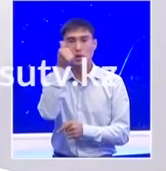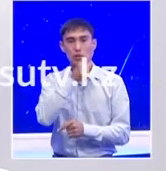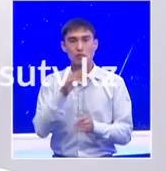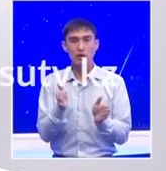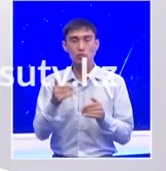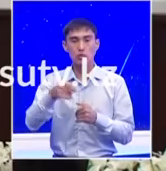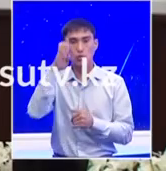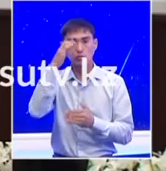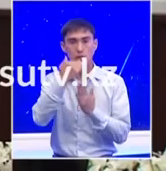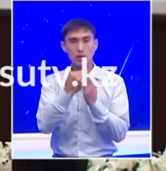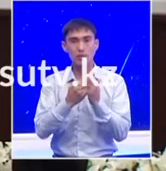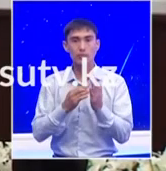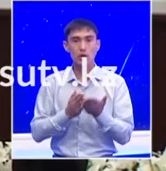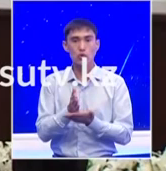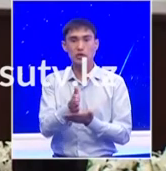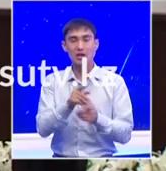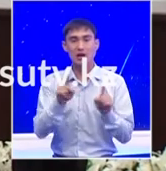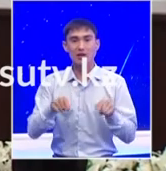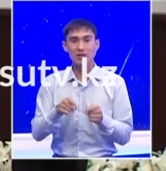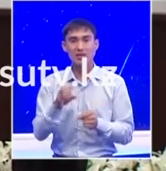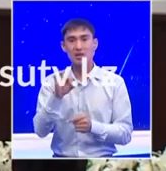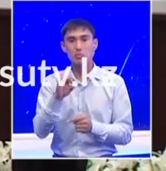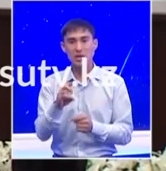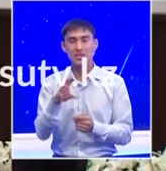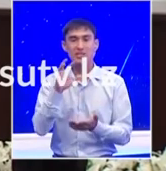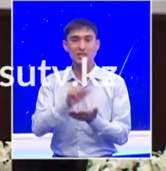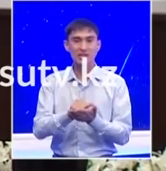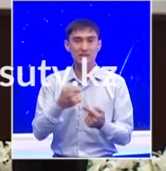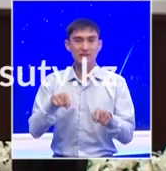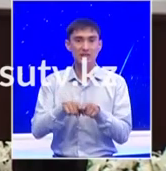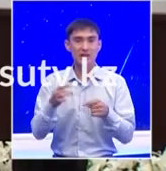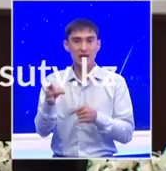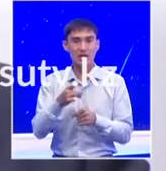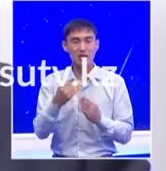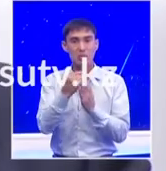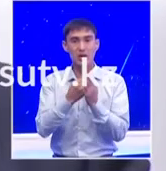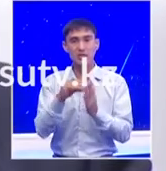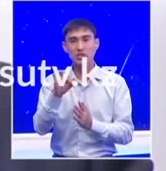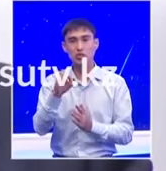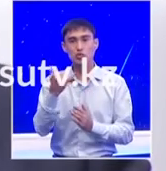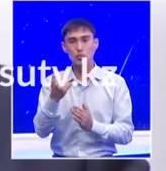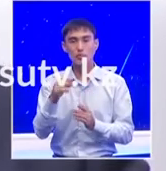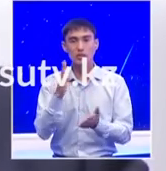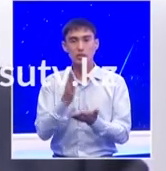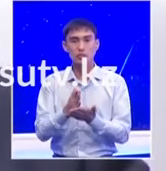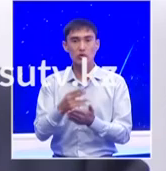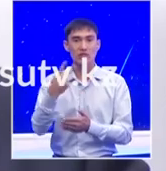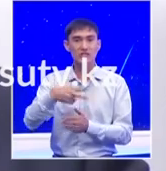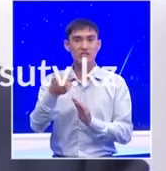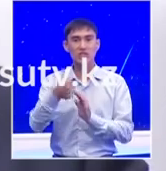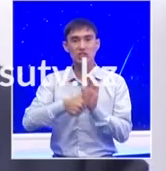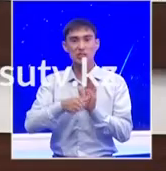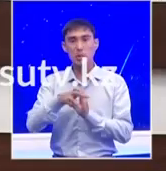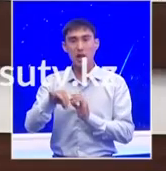рамках госпрограмм «Дорожная карта бизнеса», «Янбек», «Дорожная карта занятости» и региональной программы ЖТСУ предусмотрено 26